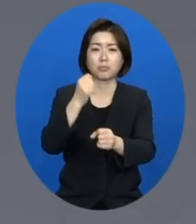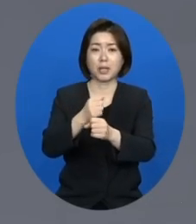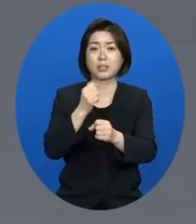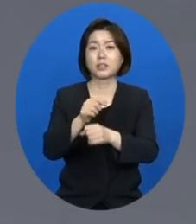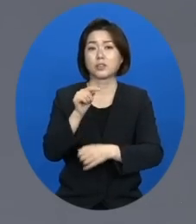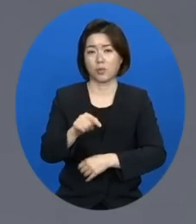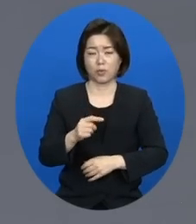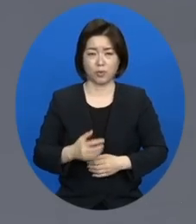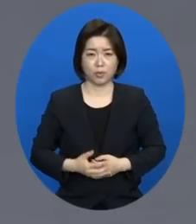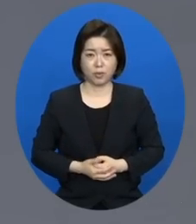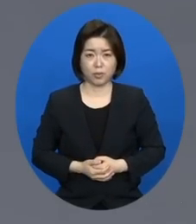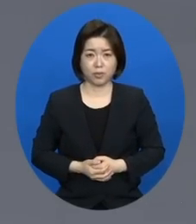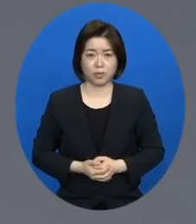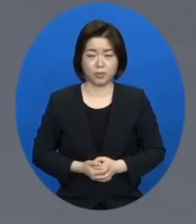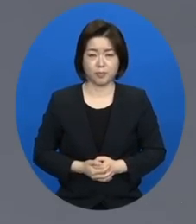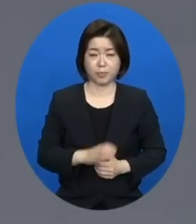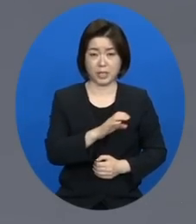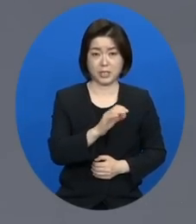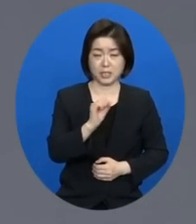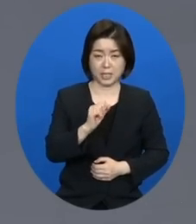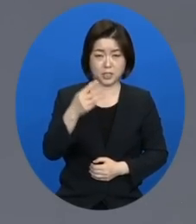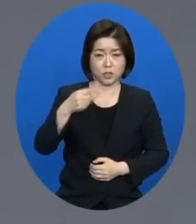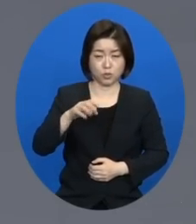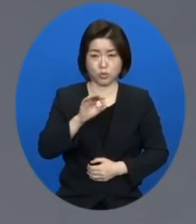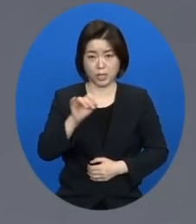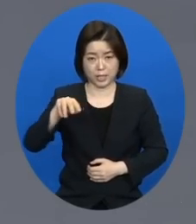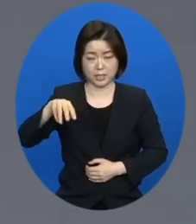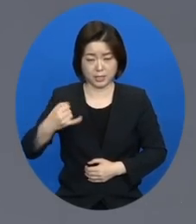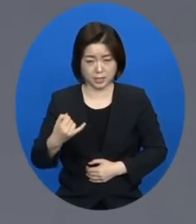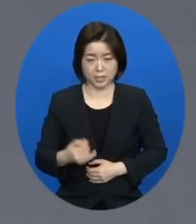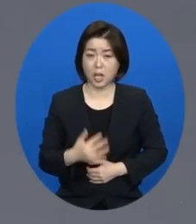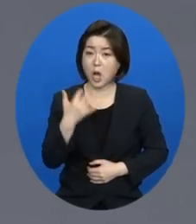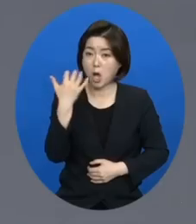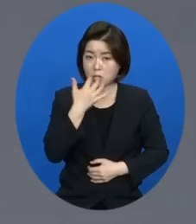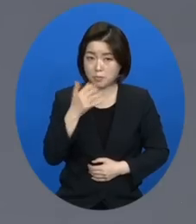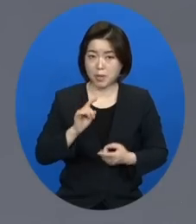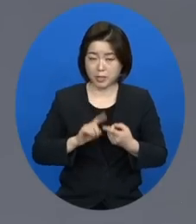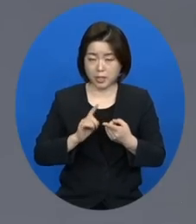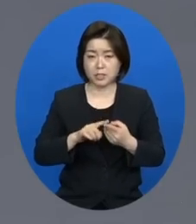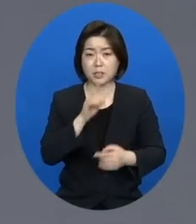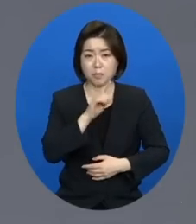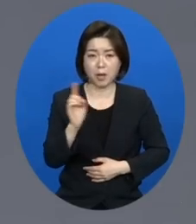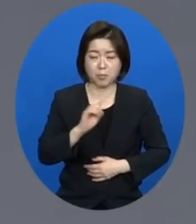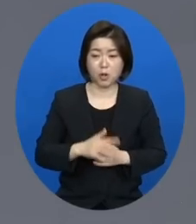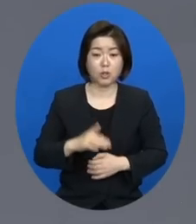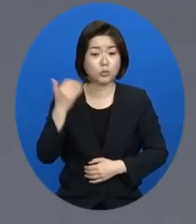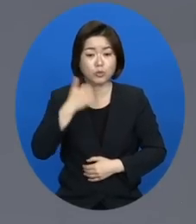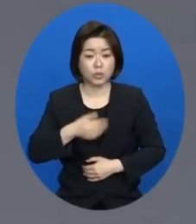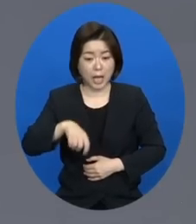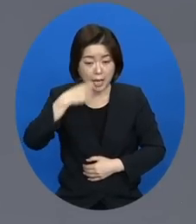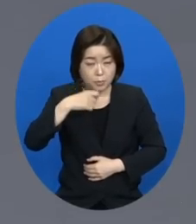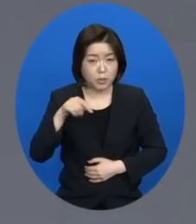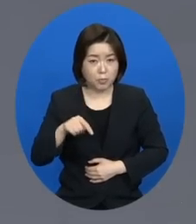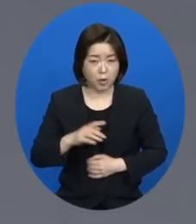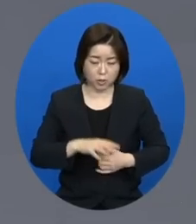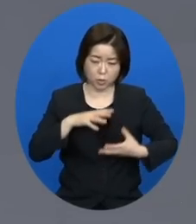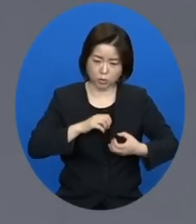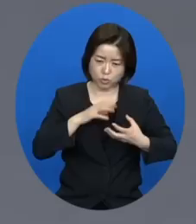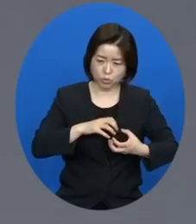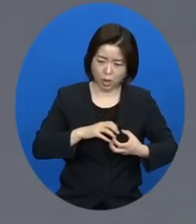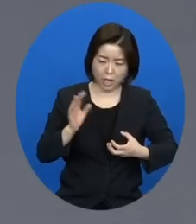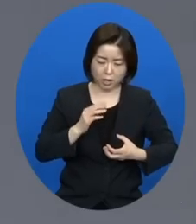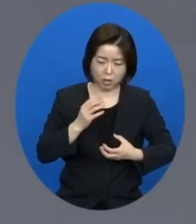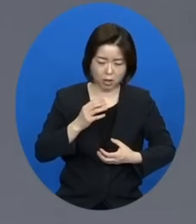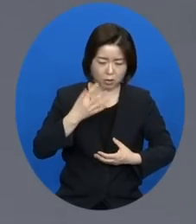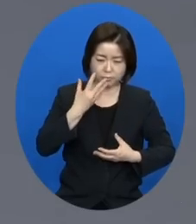말씀하는 거죠. C.S. 루이스가 음행을 이렇게 비유한 적이 있습니다. 누군가가 음식을 먹었는데 이걸 소화시키지 않고 뱉는